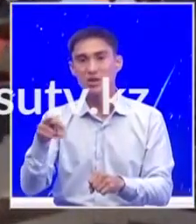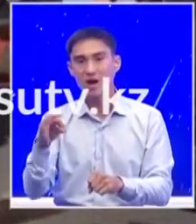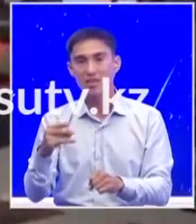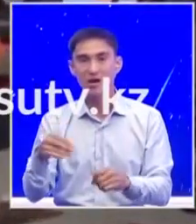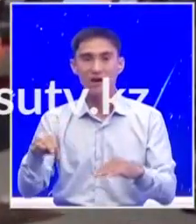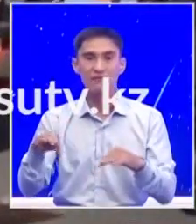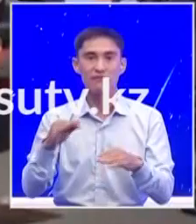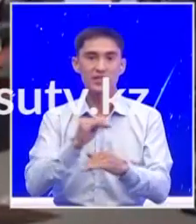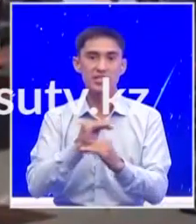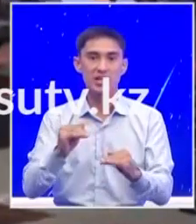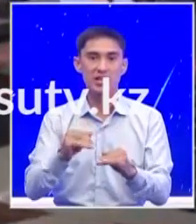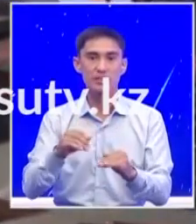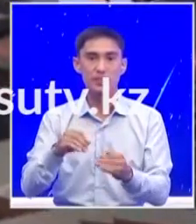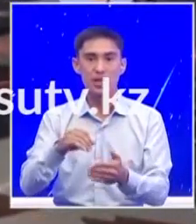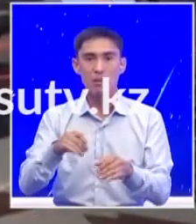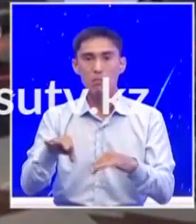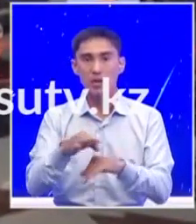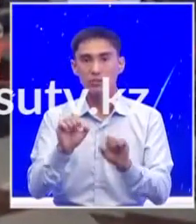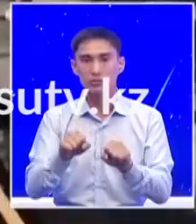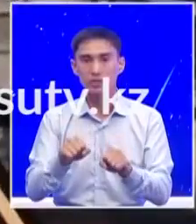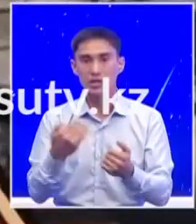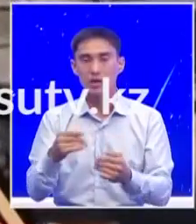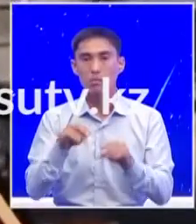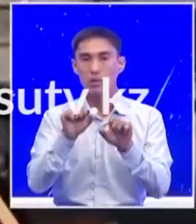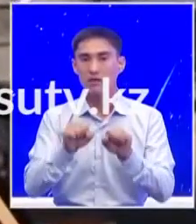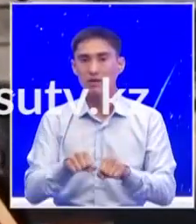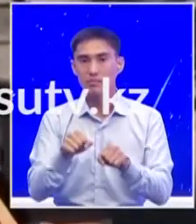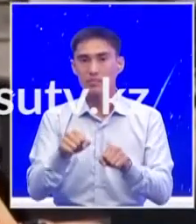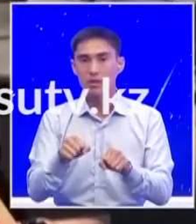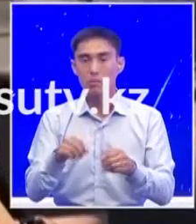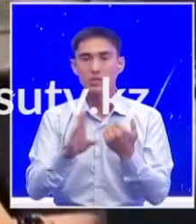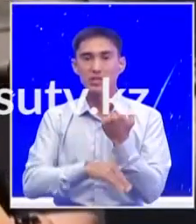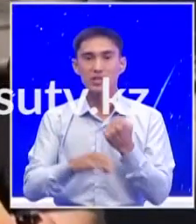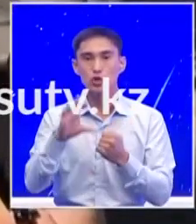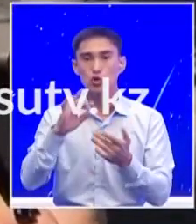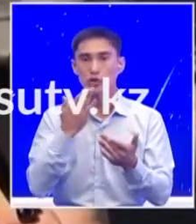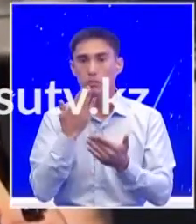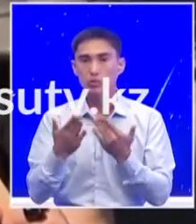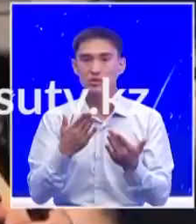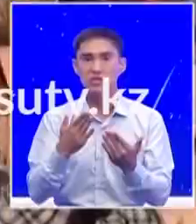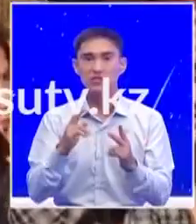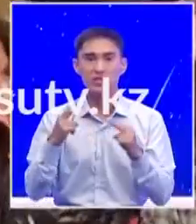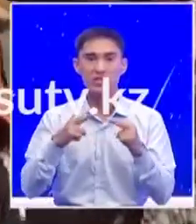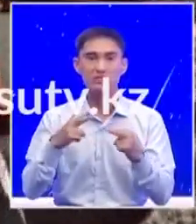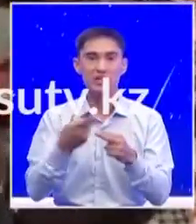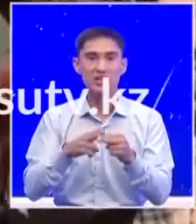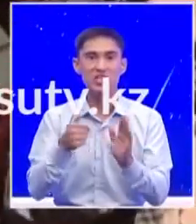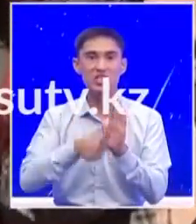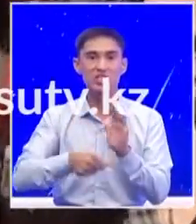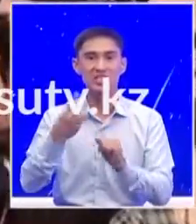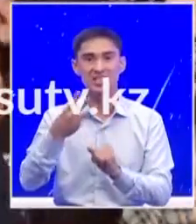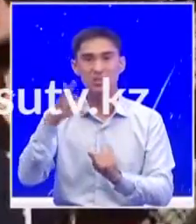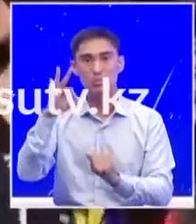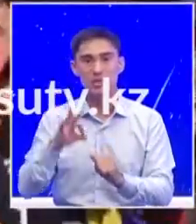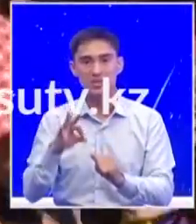всеми вытекающими из этого правами. Последние соцопросы свидетельствуют о том, что за это выступает